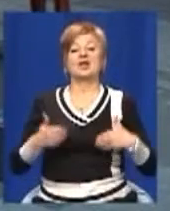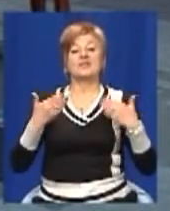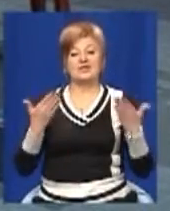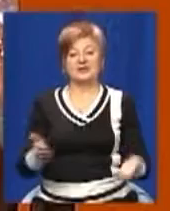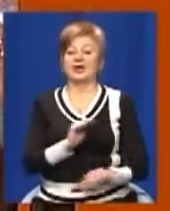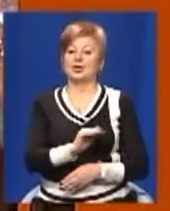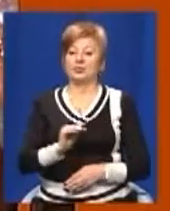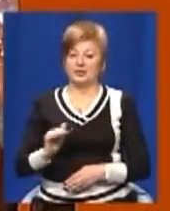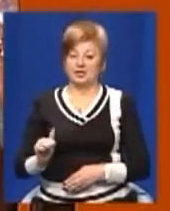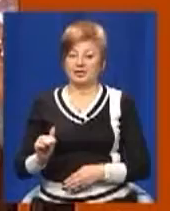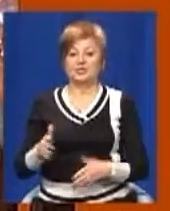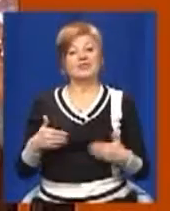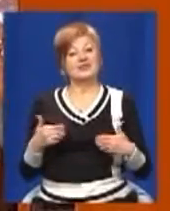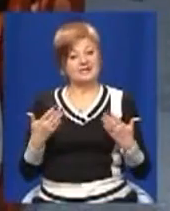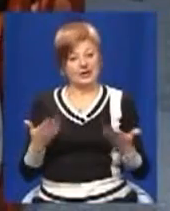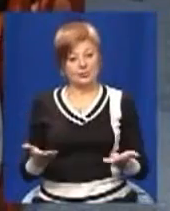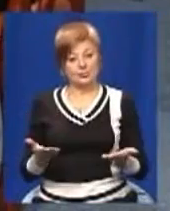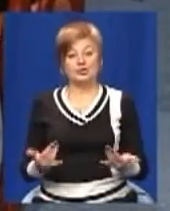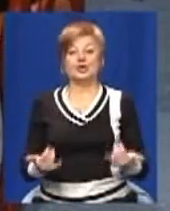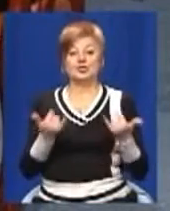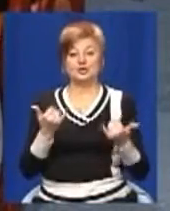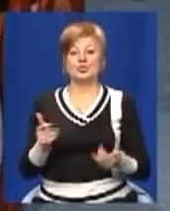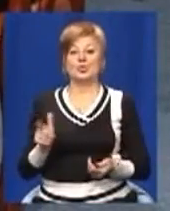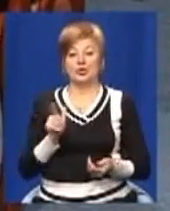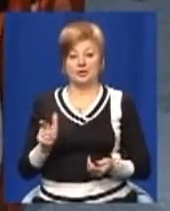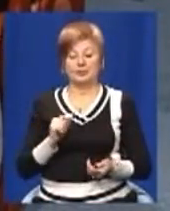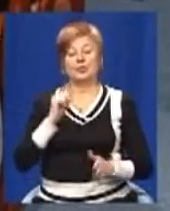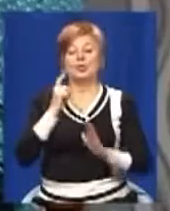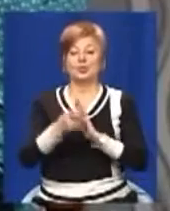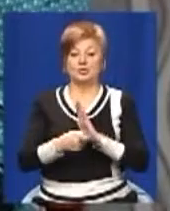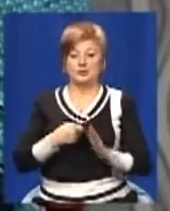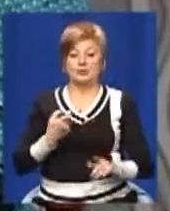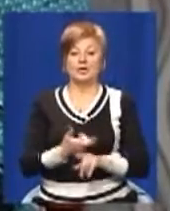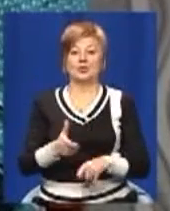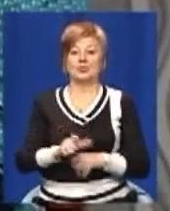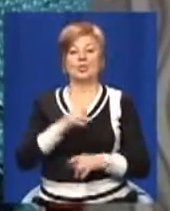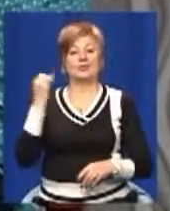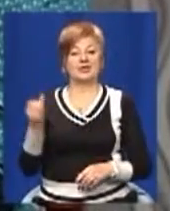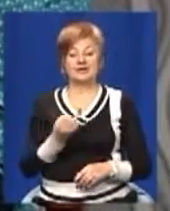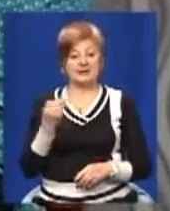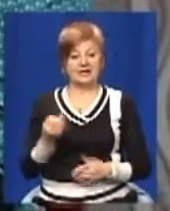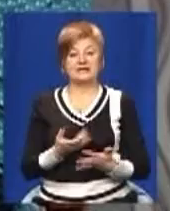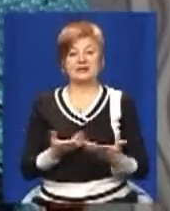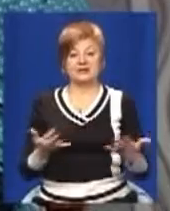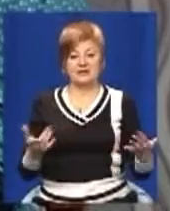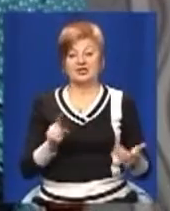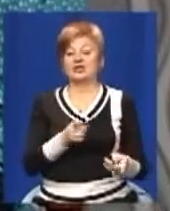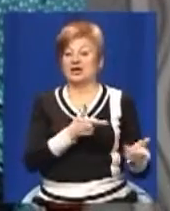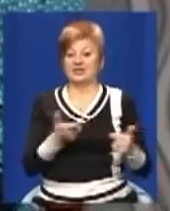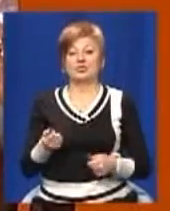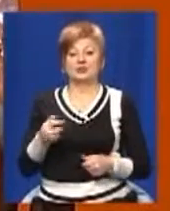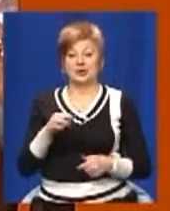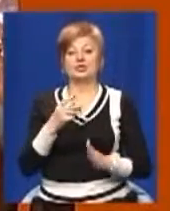Вітаю, малята! Вітаю! Сьогодні ми також дізнаємося з вами дуже багато цікавих речей. Готова,